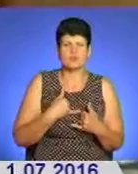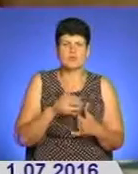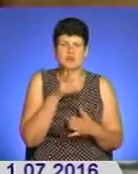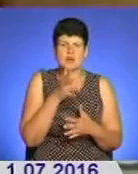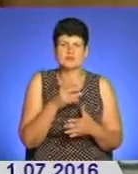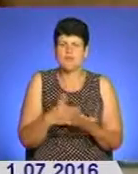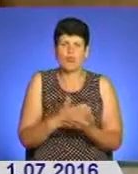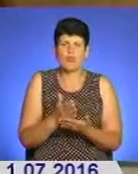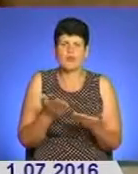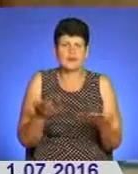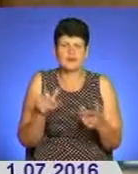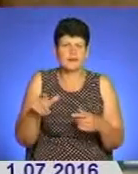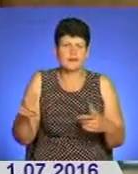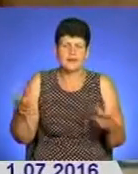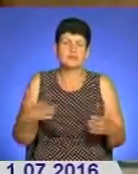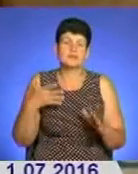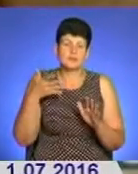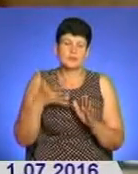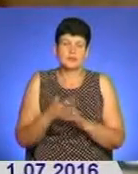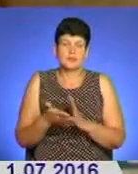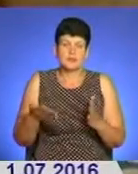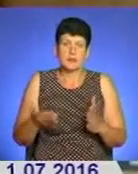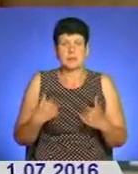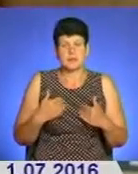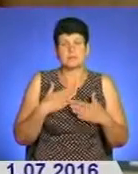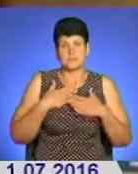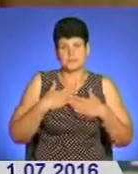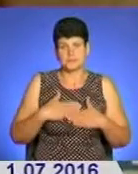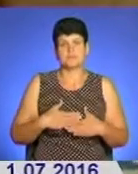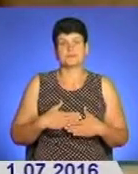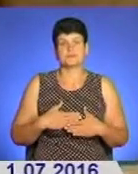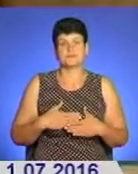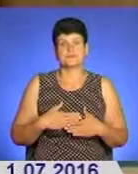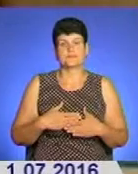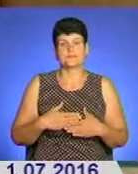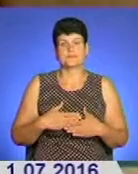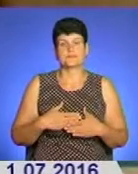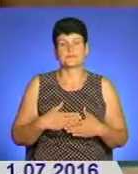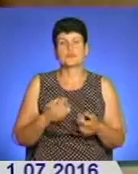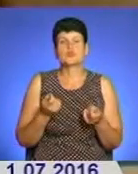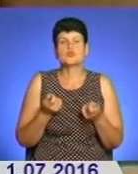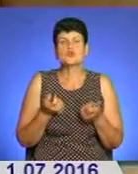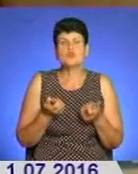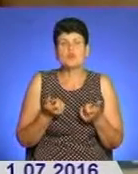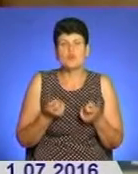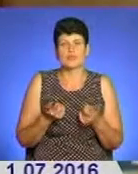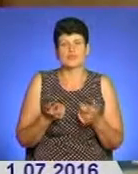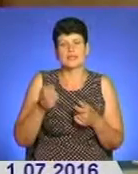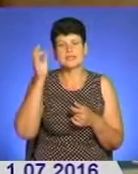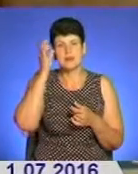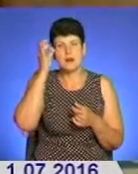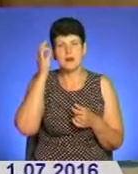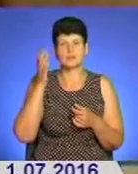ми прекрасно це все ми розуміємо. Приємно. Приємно, що хоч трошки, хоч десь щось там згадують.